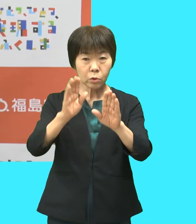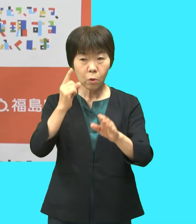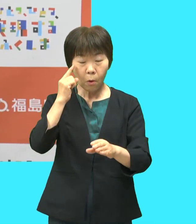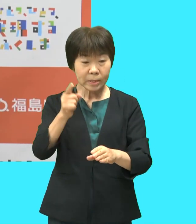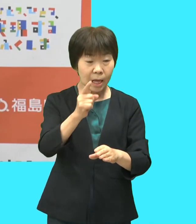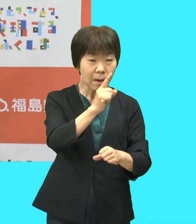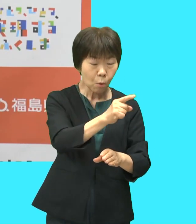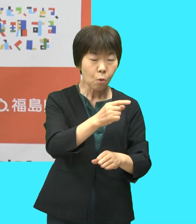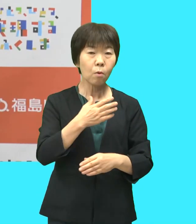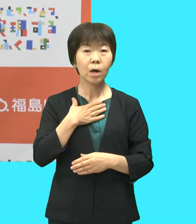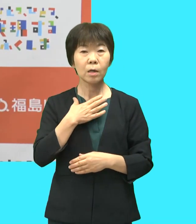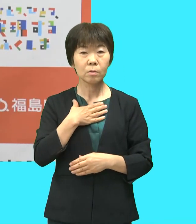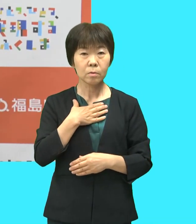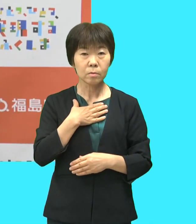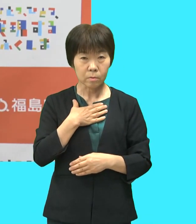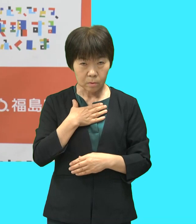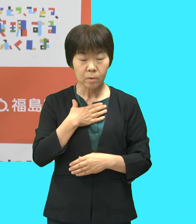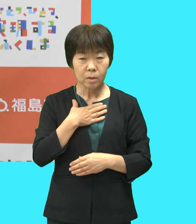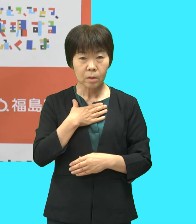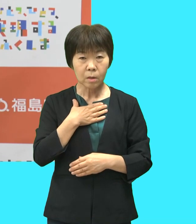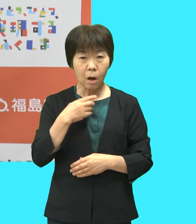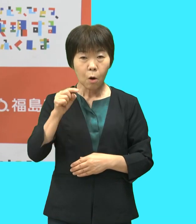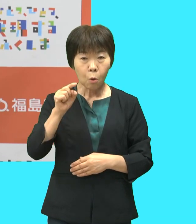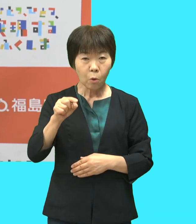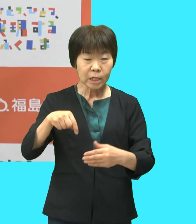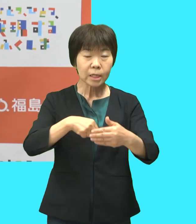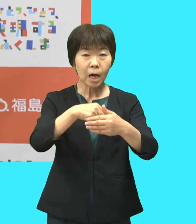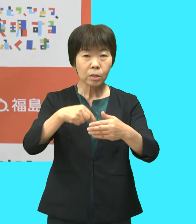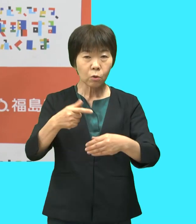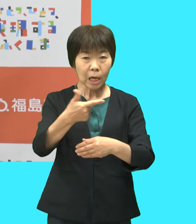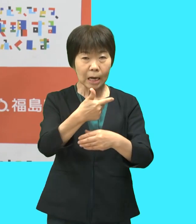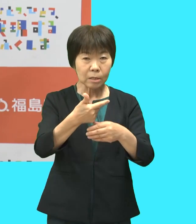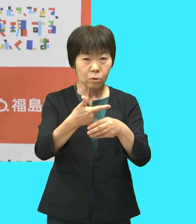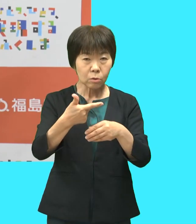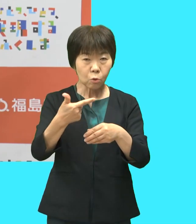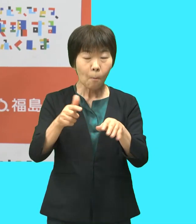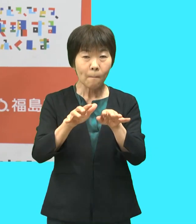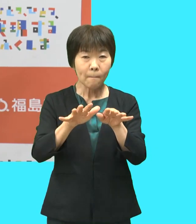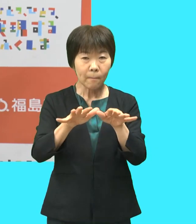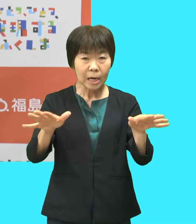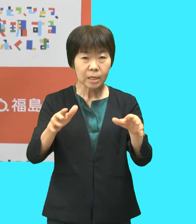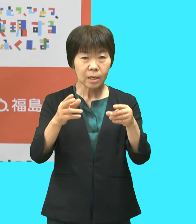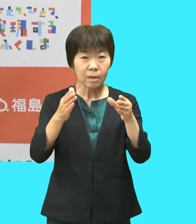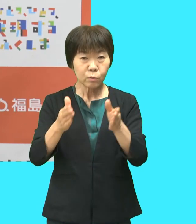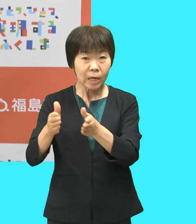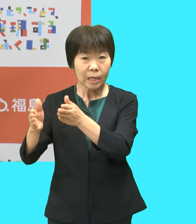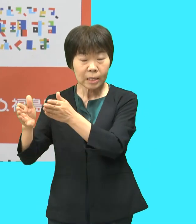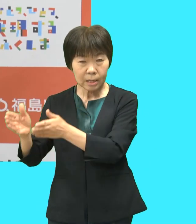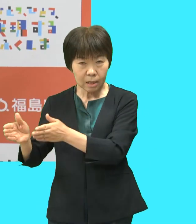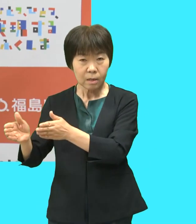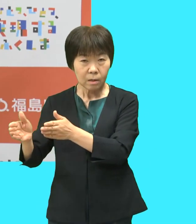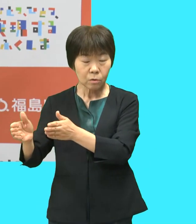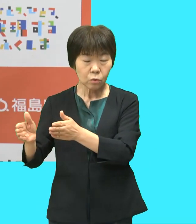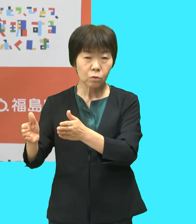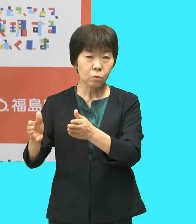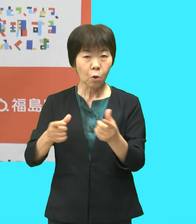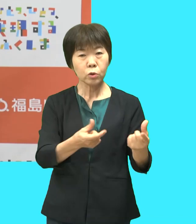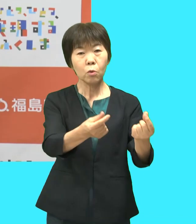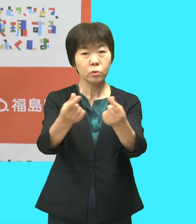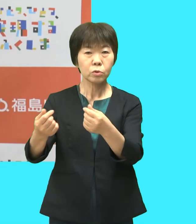ので、こういったものも第6波に向けて備えとして共有をする必要があるかと考えております